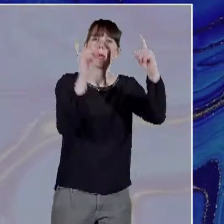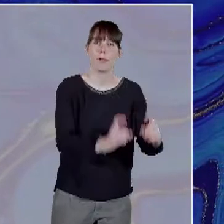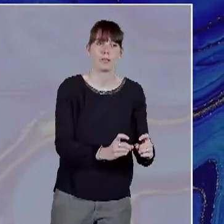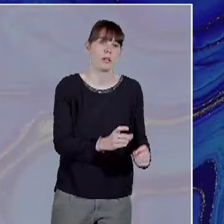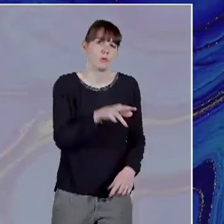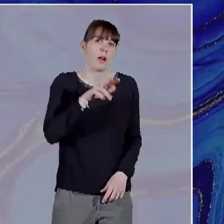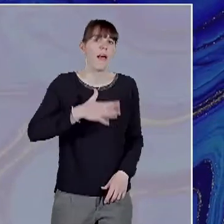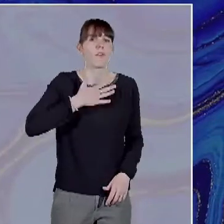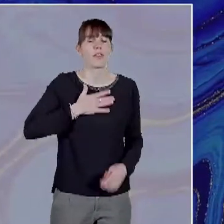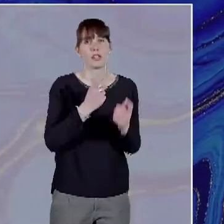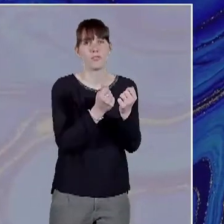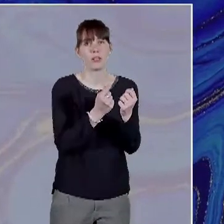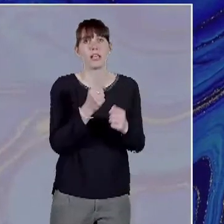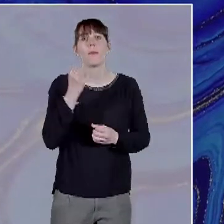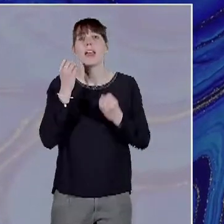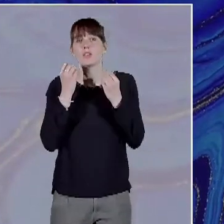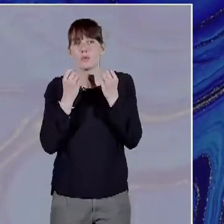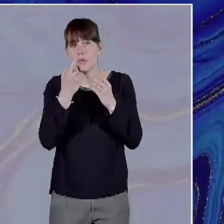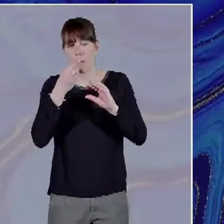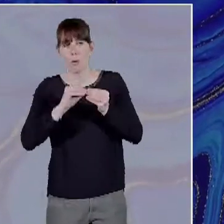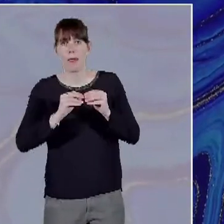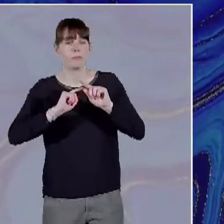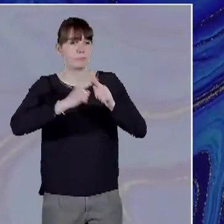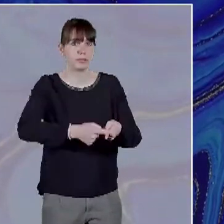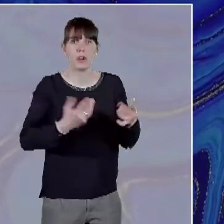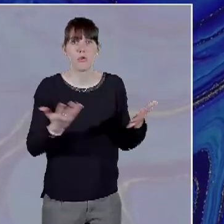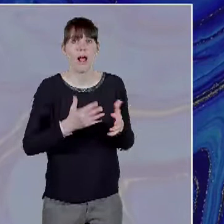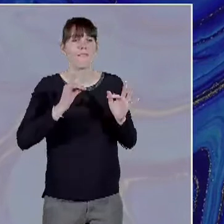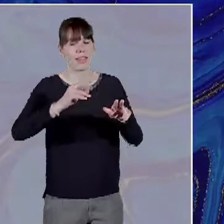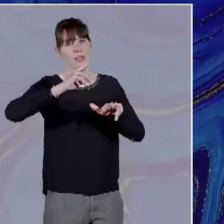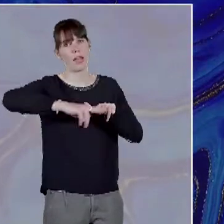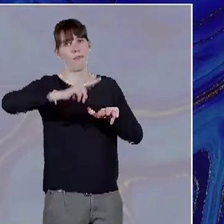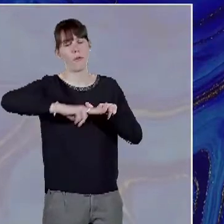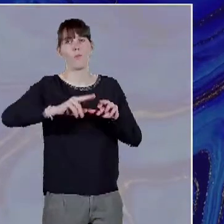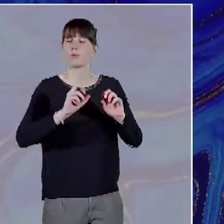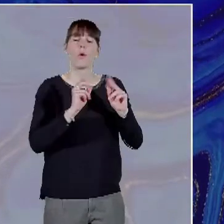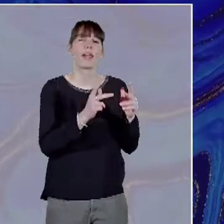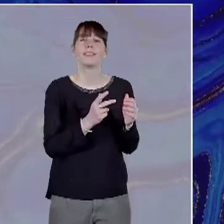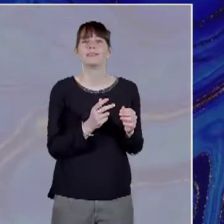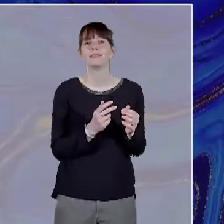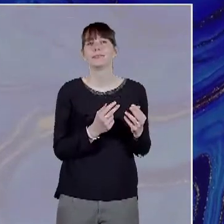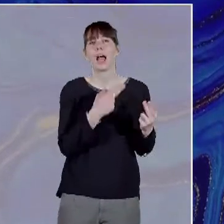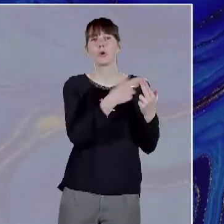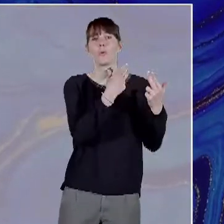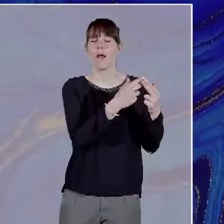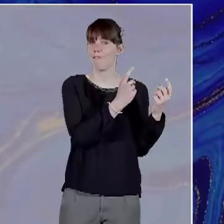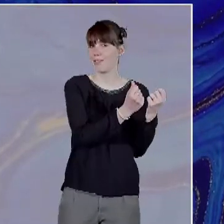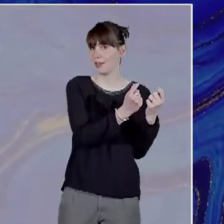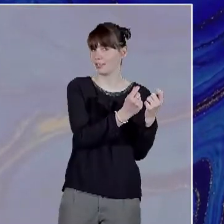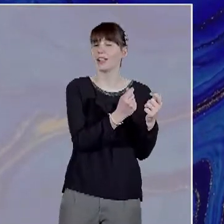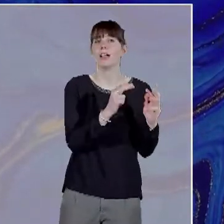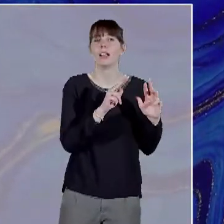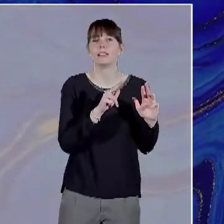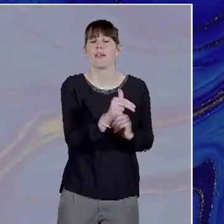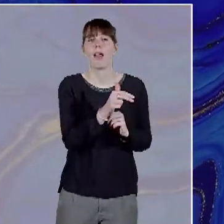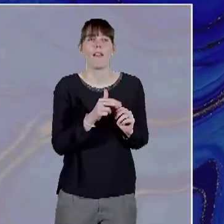c'est l'acceptabilité des travaux. Ça, sur l'aspect financier, c'est assez facile à convaincre. En plus, on a toute une expérience. Les gens savent